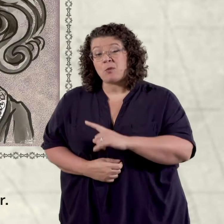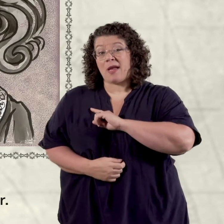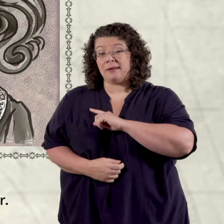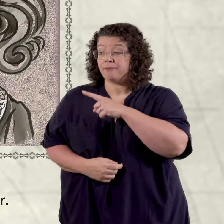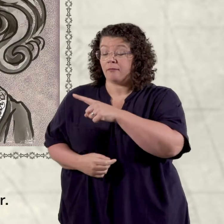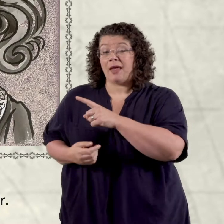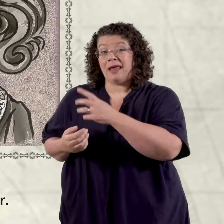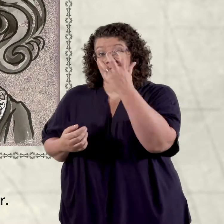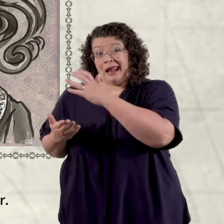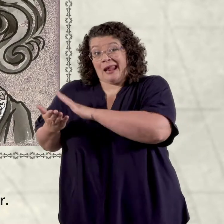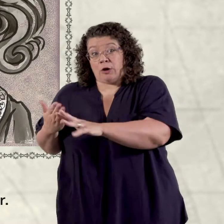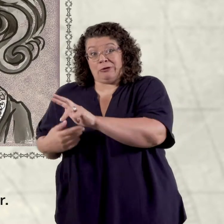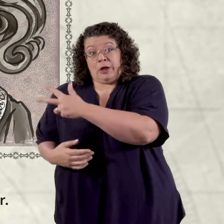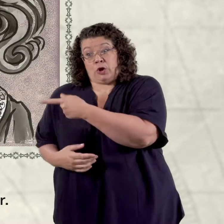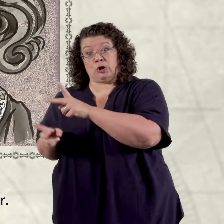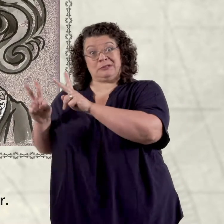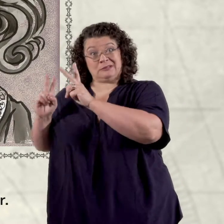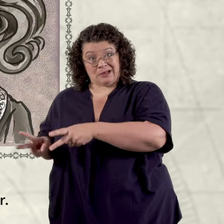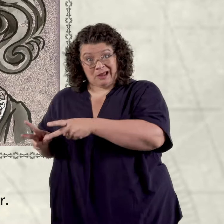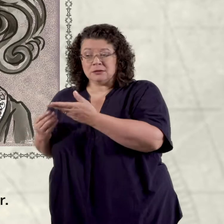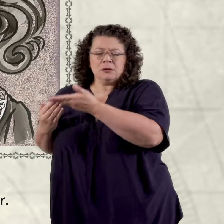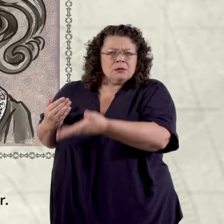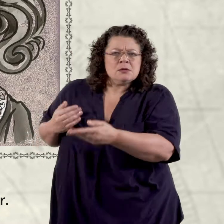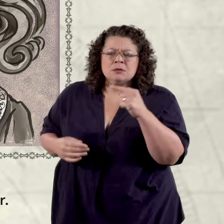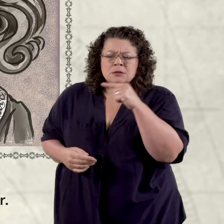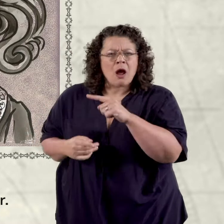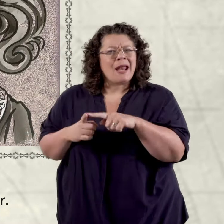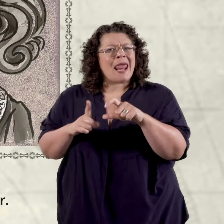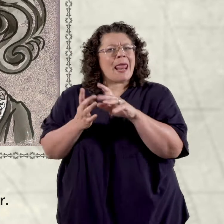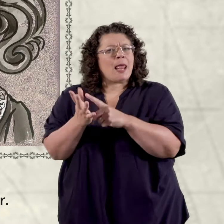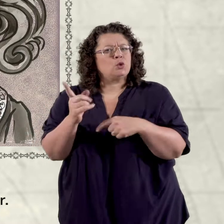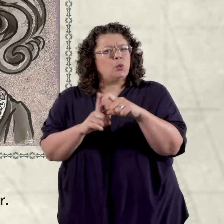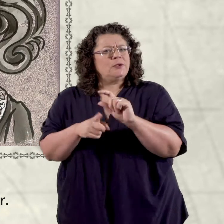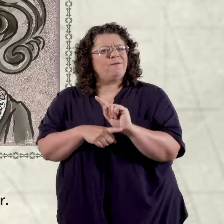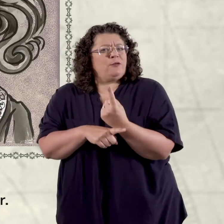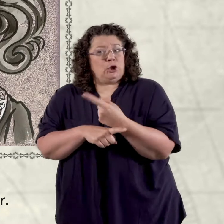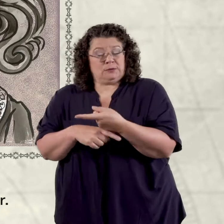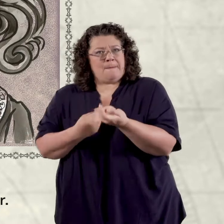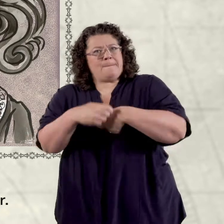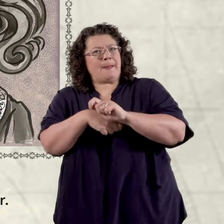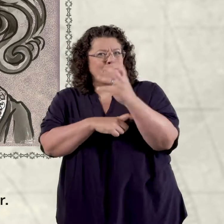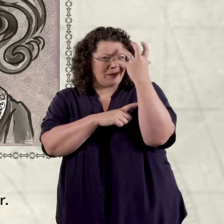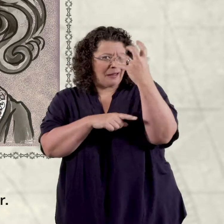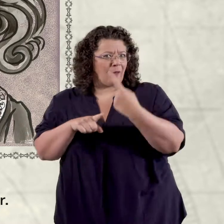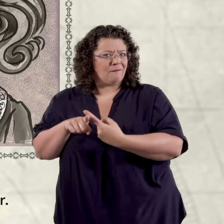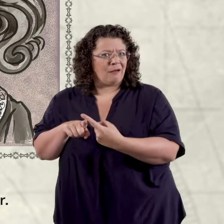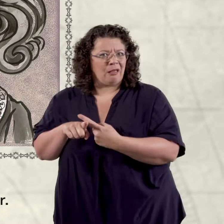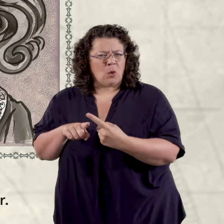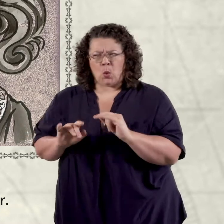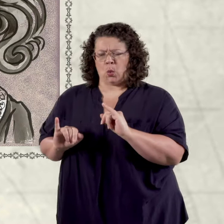Bu farw Harry'r Trydydd, a dyma'i fab, Edward y cyntaf, yn dod yn frenin